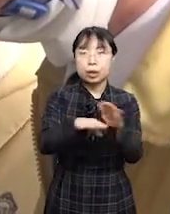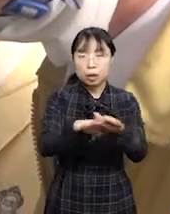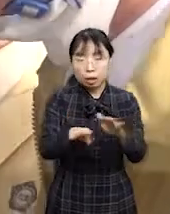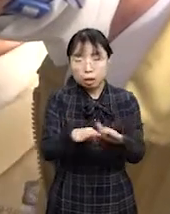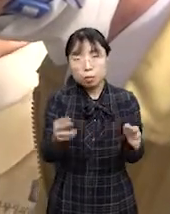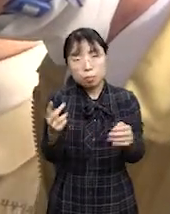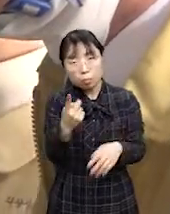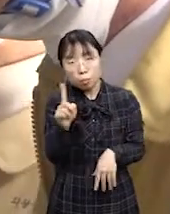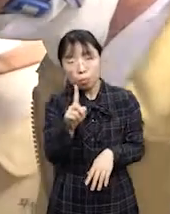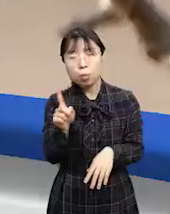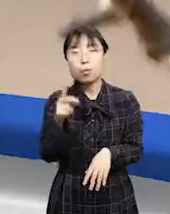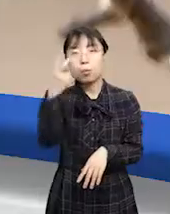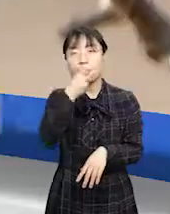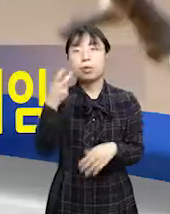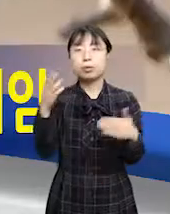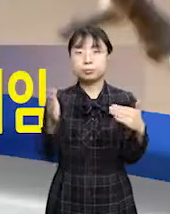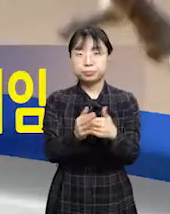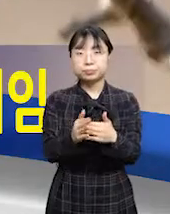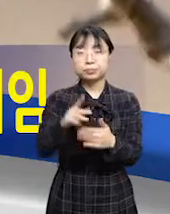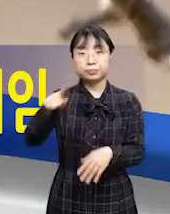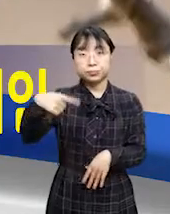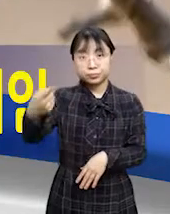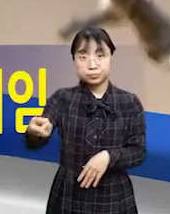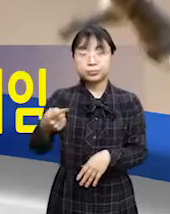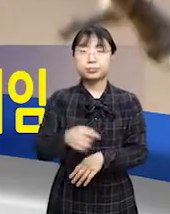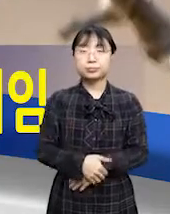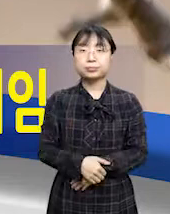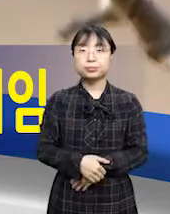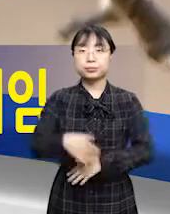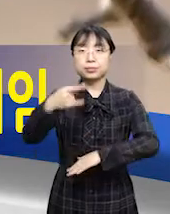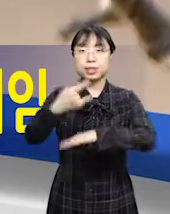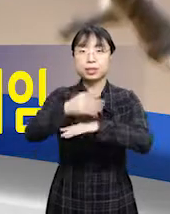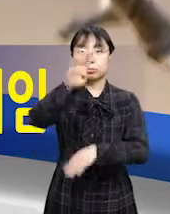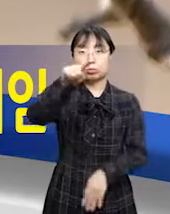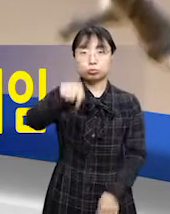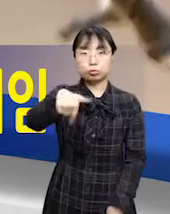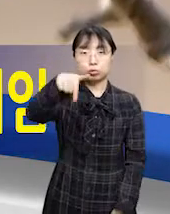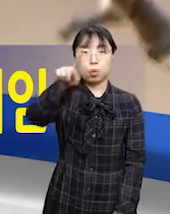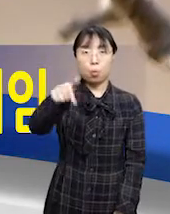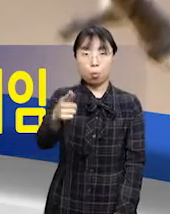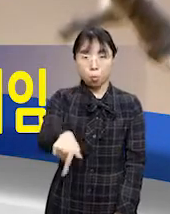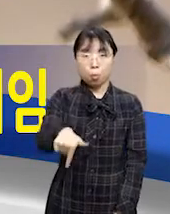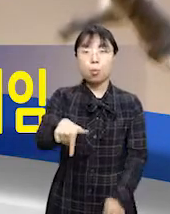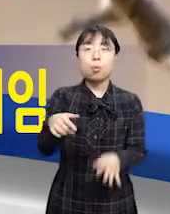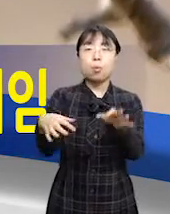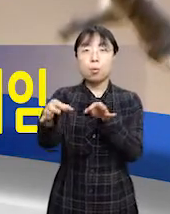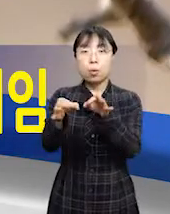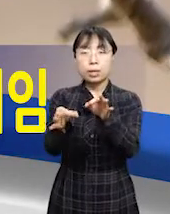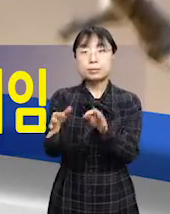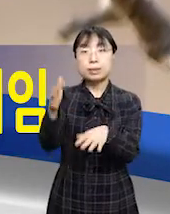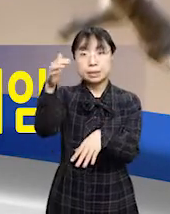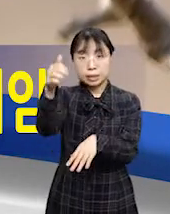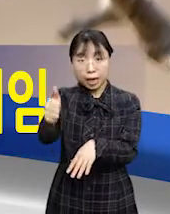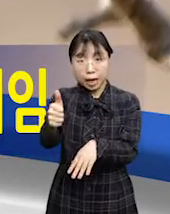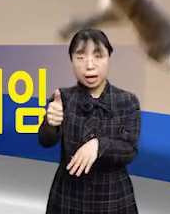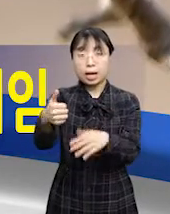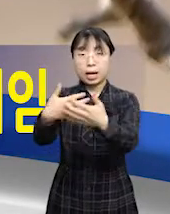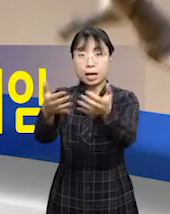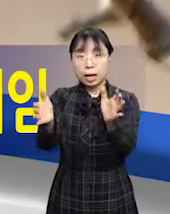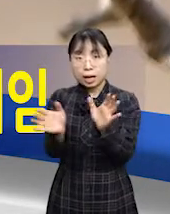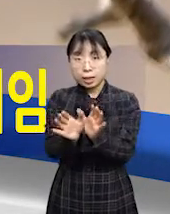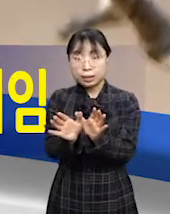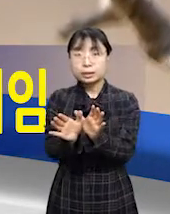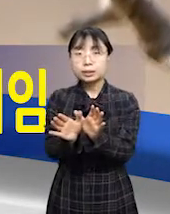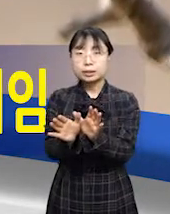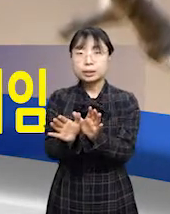점검했습니다. 다음 소식입니다. 의왕 부곡도깨비시장 상인회는 지난 3월 9일